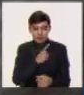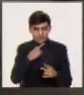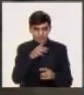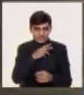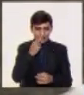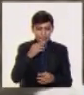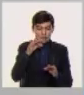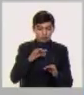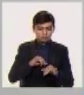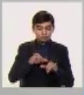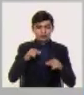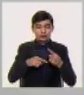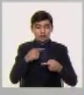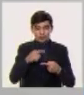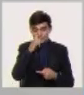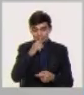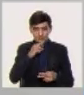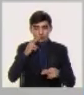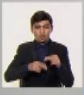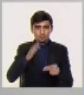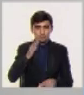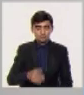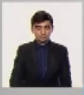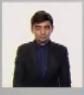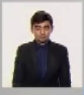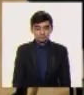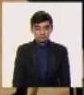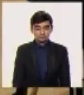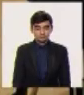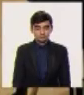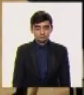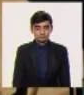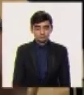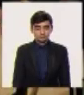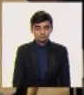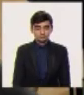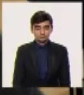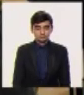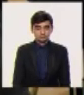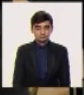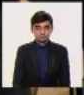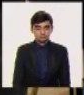вспышка гриппа прекратится в следующем месяце. Зарина Беримкул, Дидар Илеев, Информбюро, Нур-Султан.